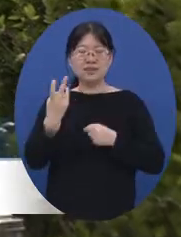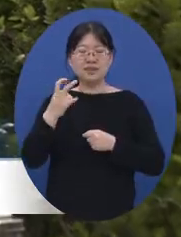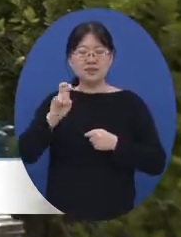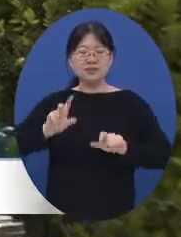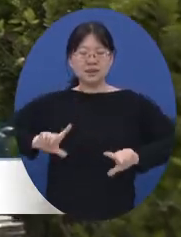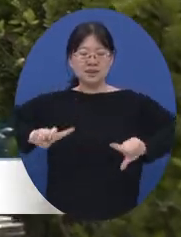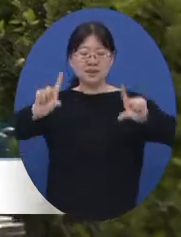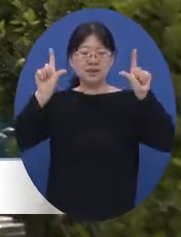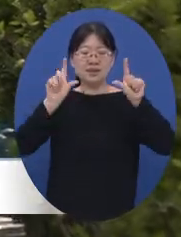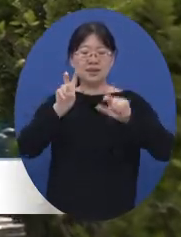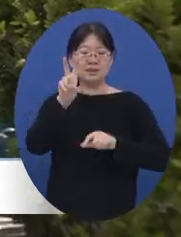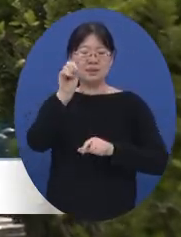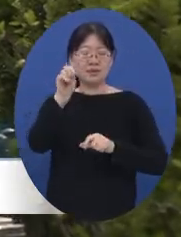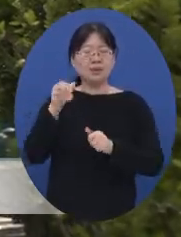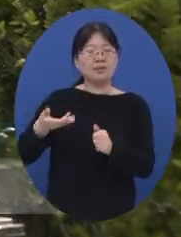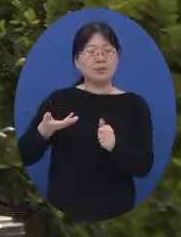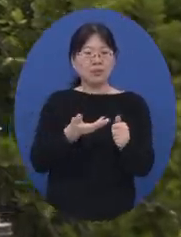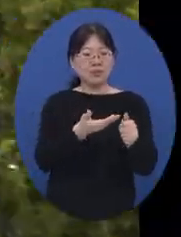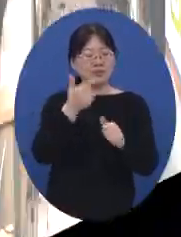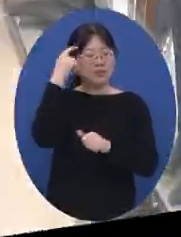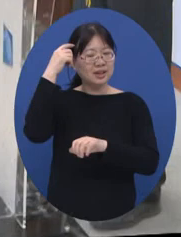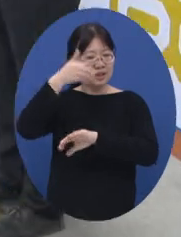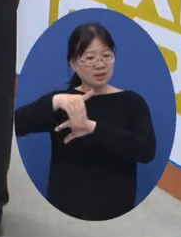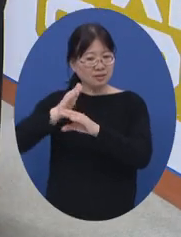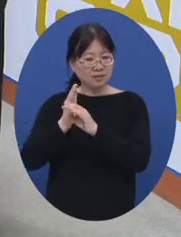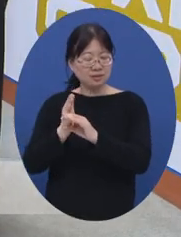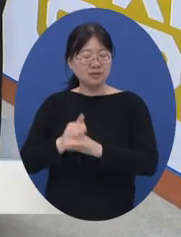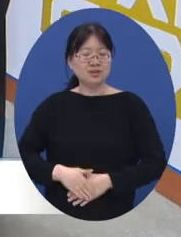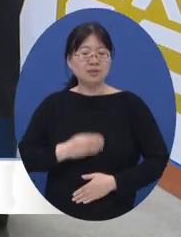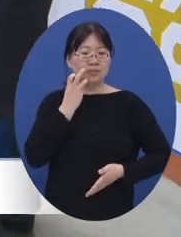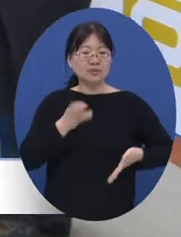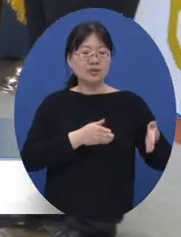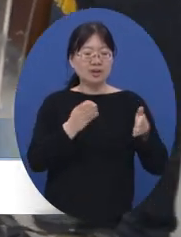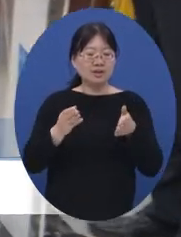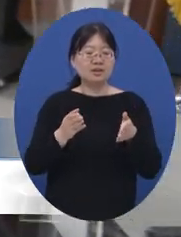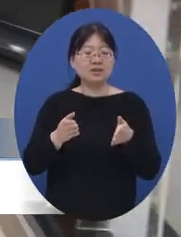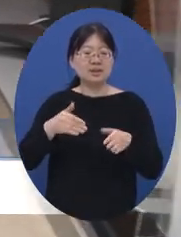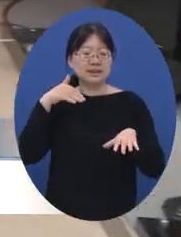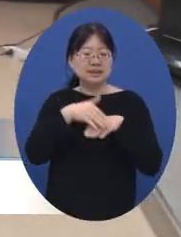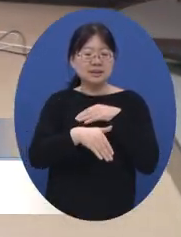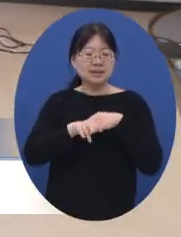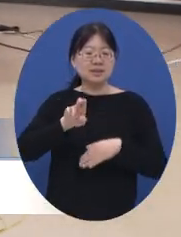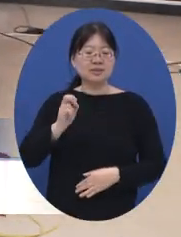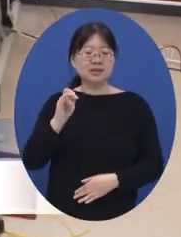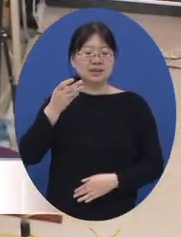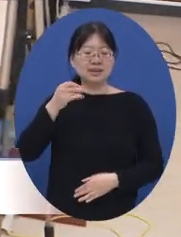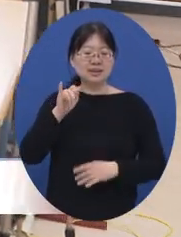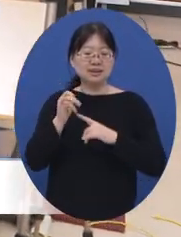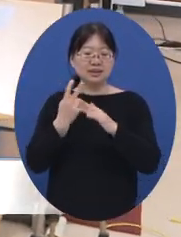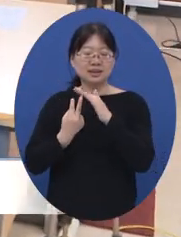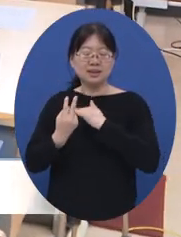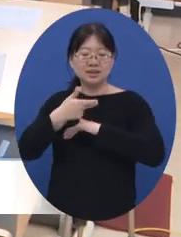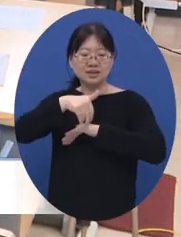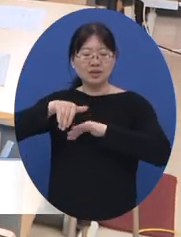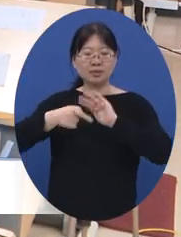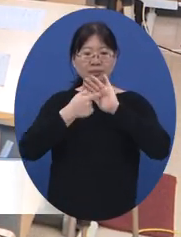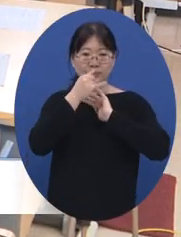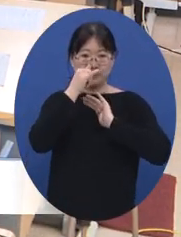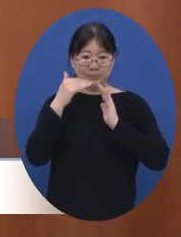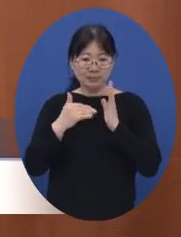2022년엔 20만 대가 보급될 것으로 예상됩니다. 경기도가 경기도형 스마트 모빌리티 비전과 전략을